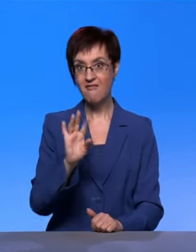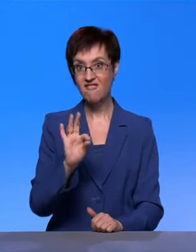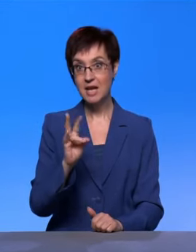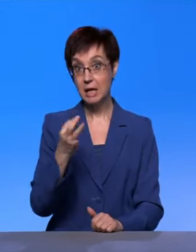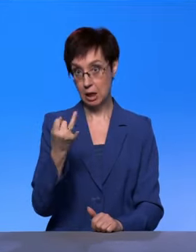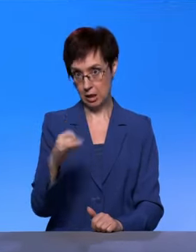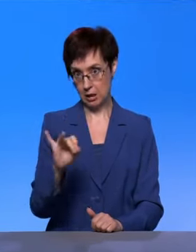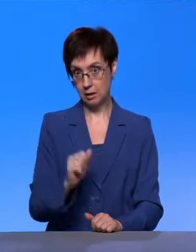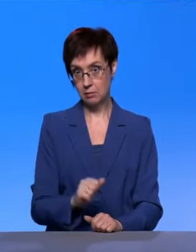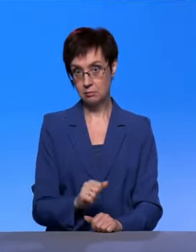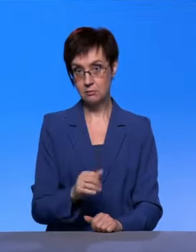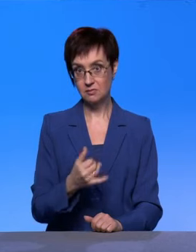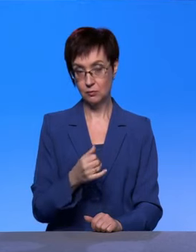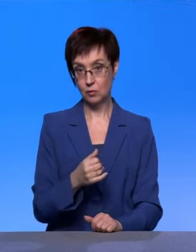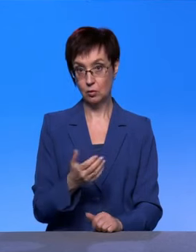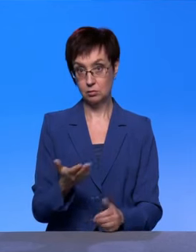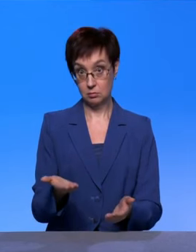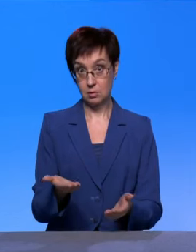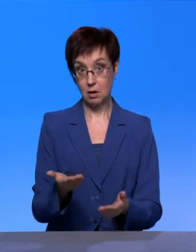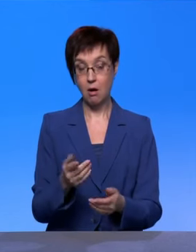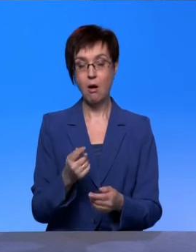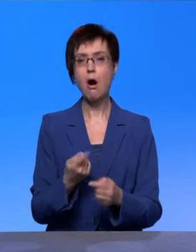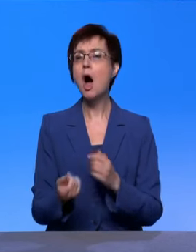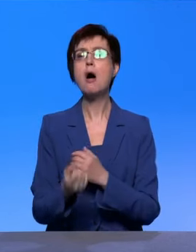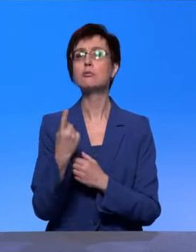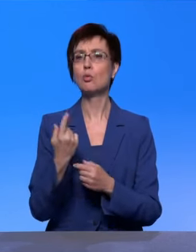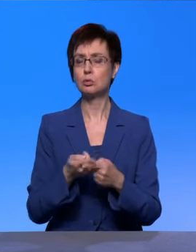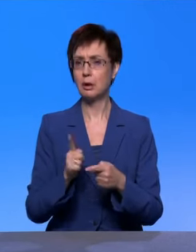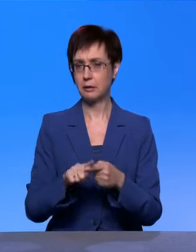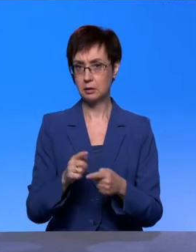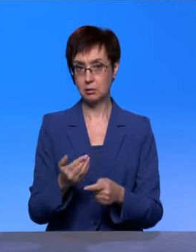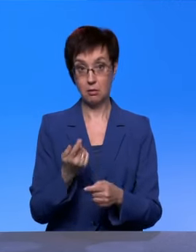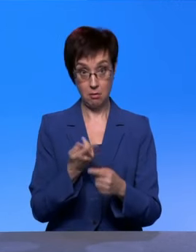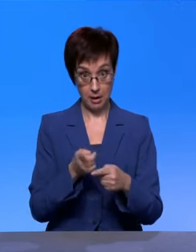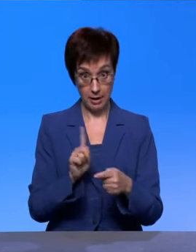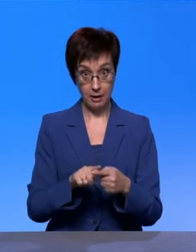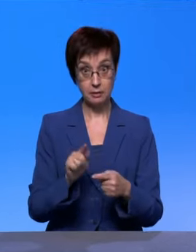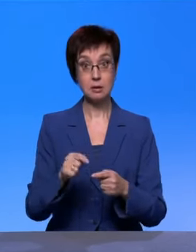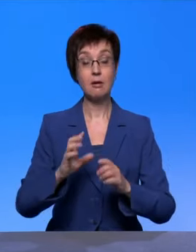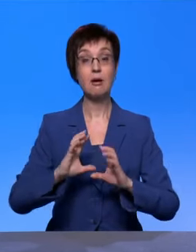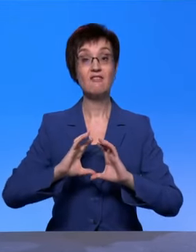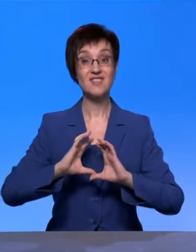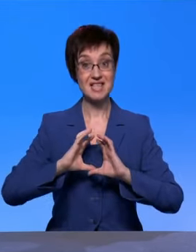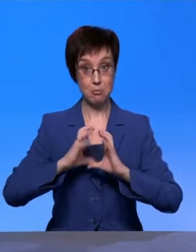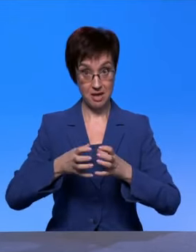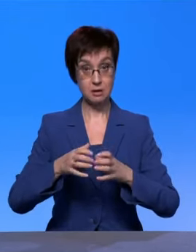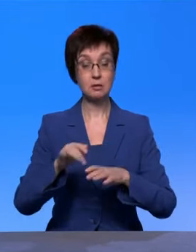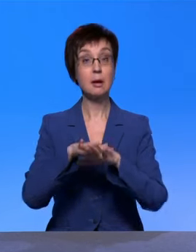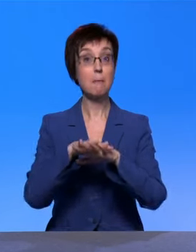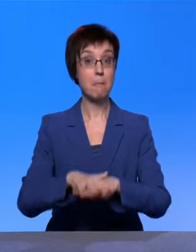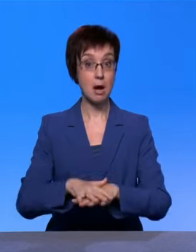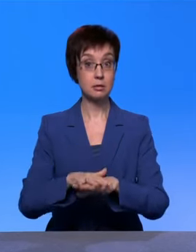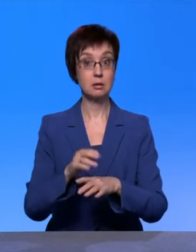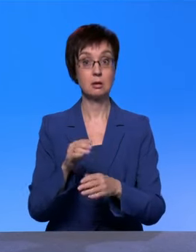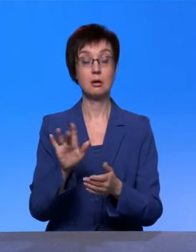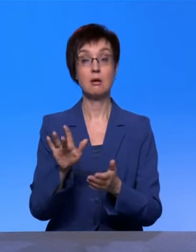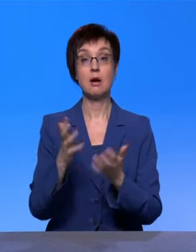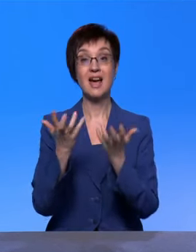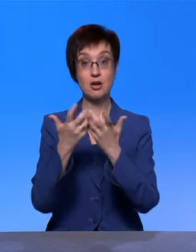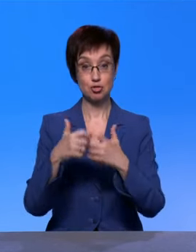нас? Это Всемирный банк. Это отчеты, это индекс, который мировой индекс, его Всемирный банк рассчитывает, Всемирный экономический